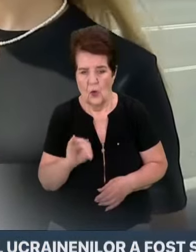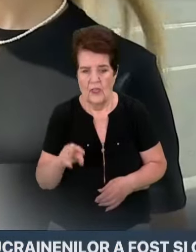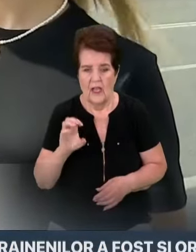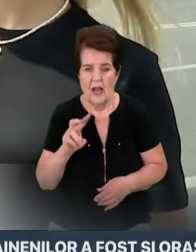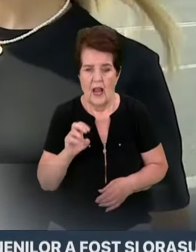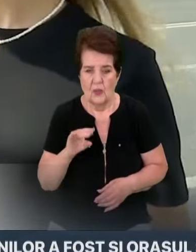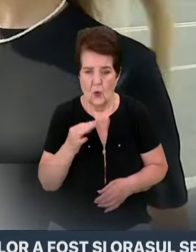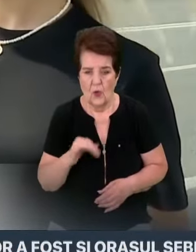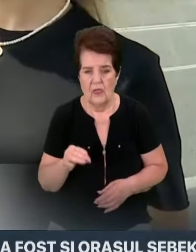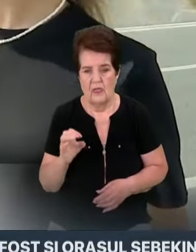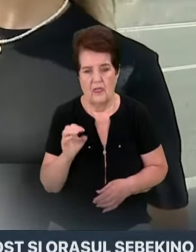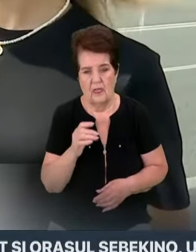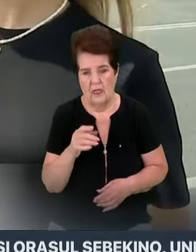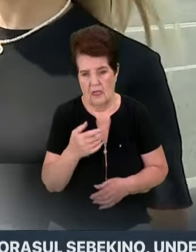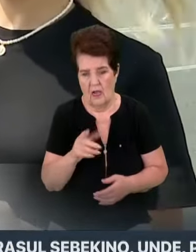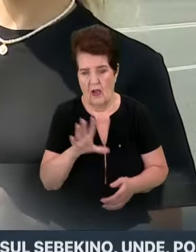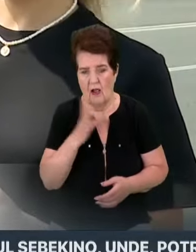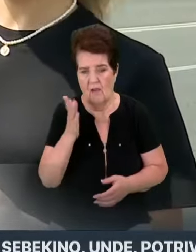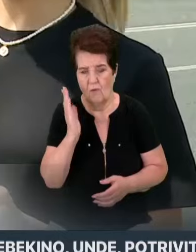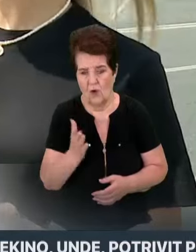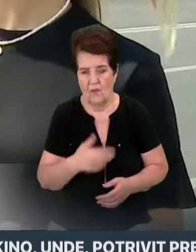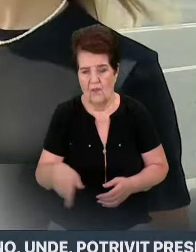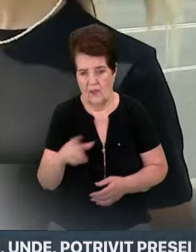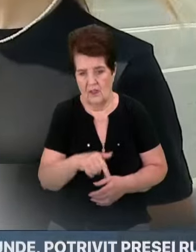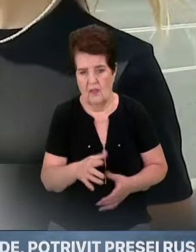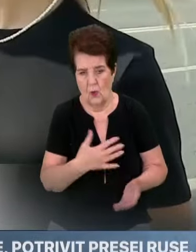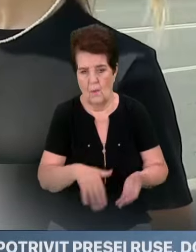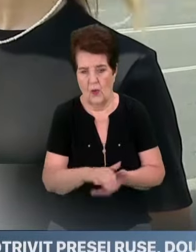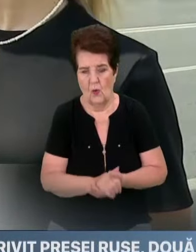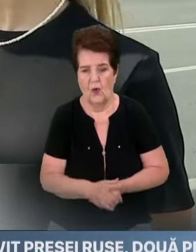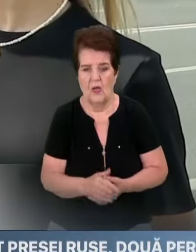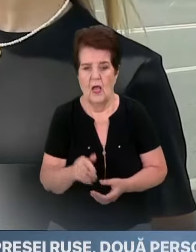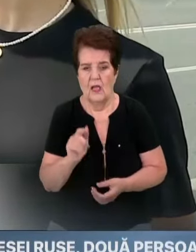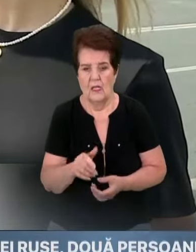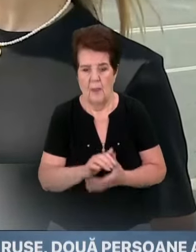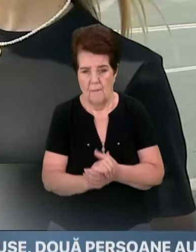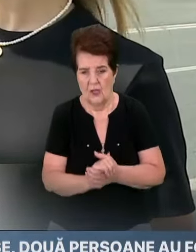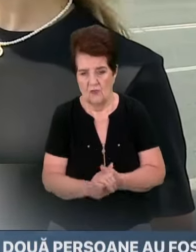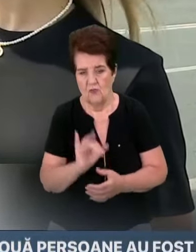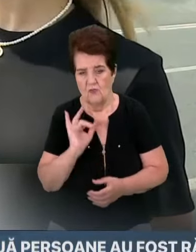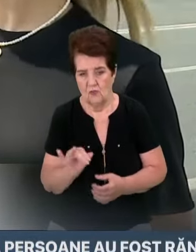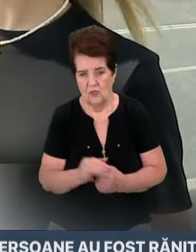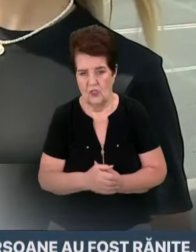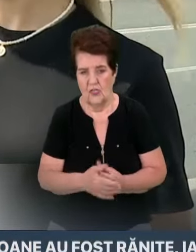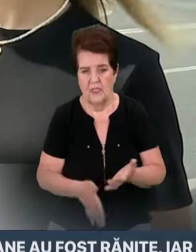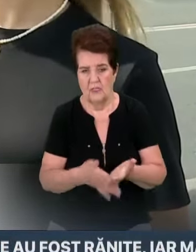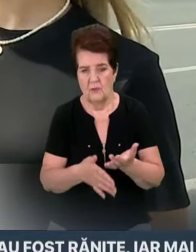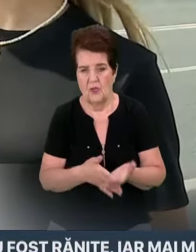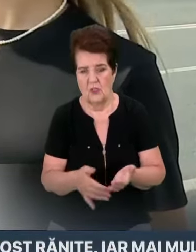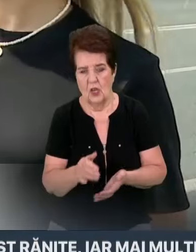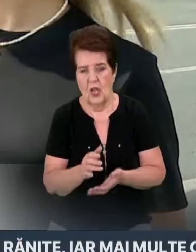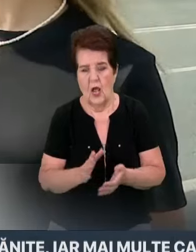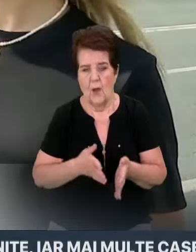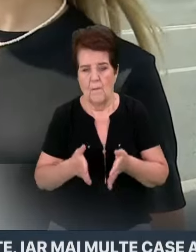Lituaniei, care vor veni împreună ca să transmită moldovenilor un gând de bine, de pace și de sprijin a parcursului de